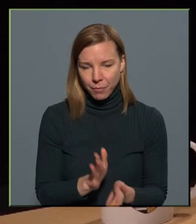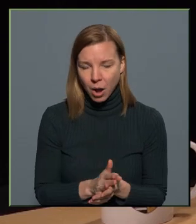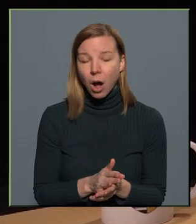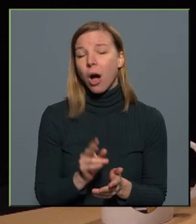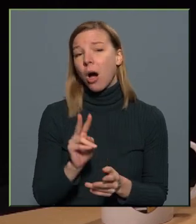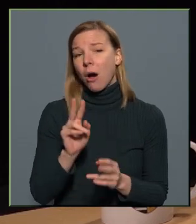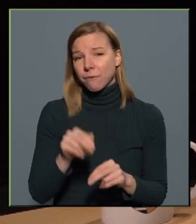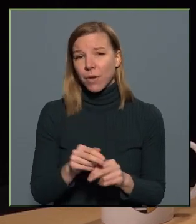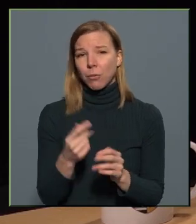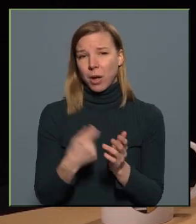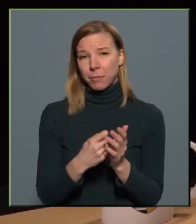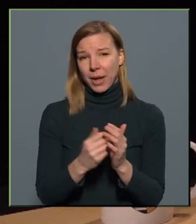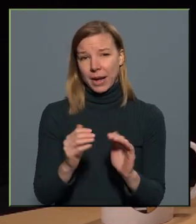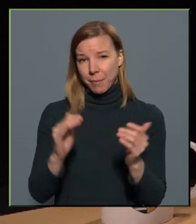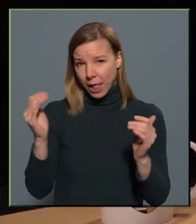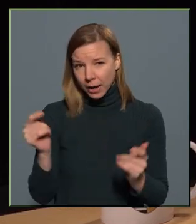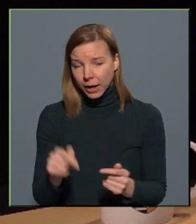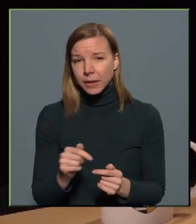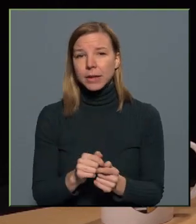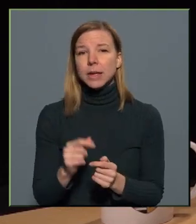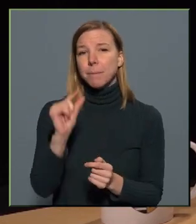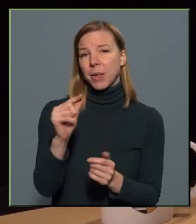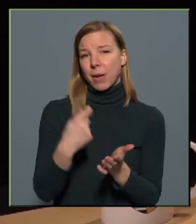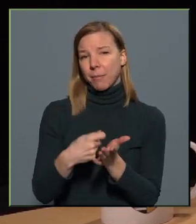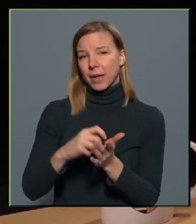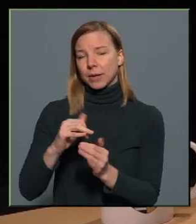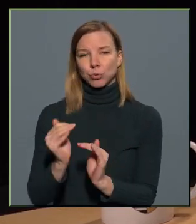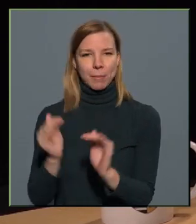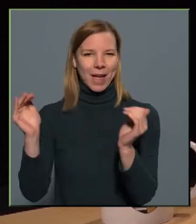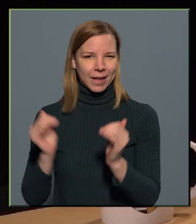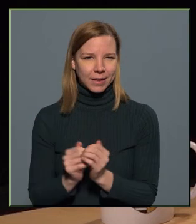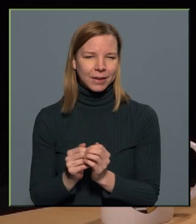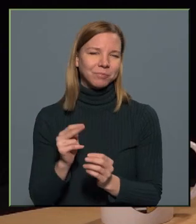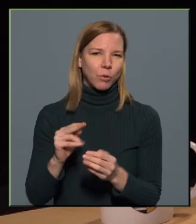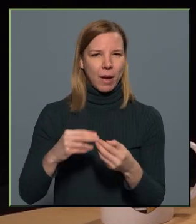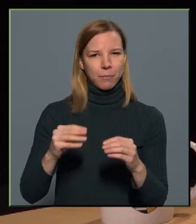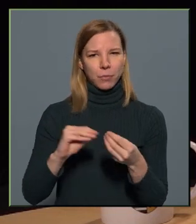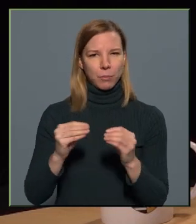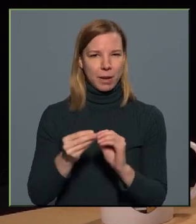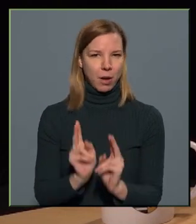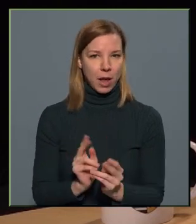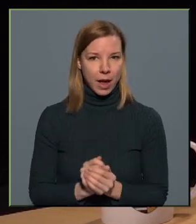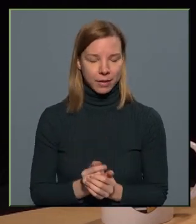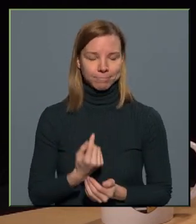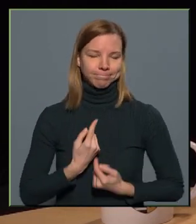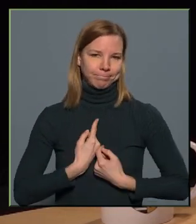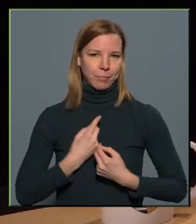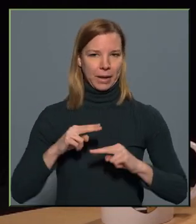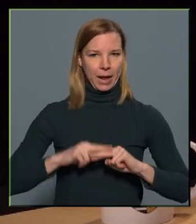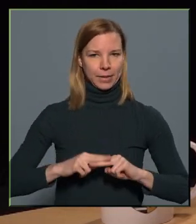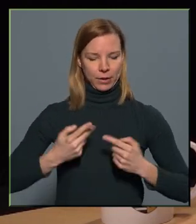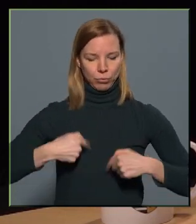emelkedik a minimálbér. Tehát inkább a mi rendszerünkben most, van most a probléma, és a kőbányai